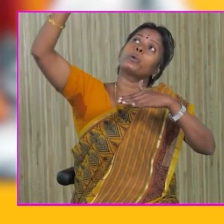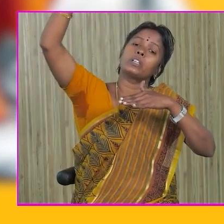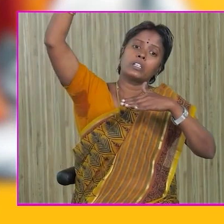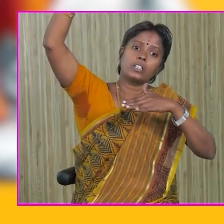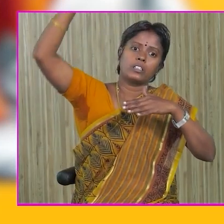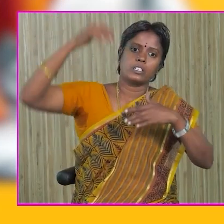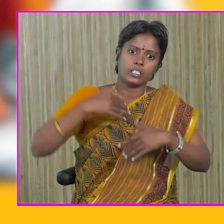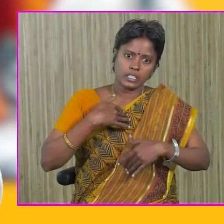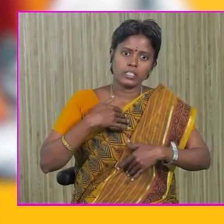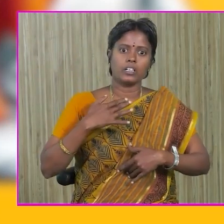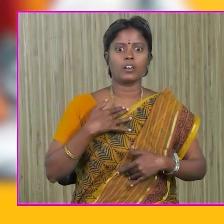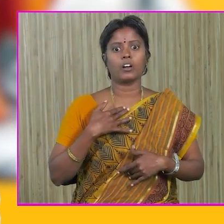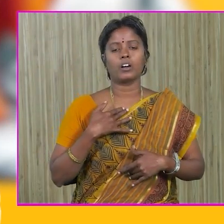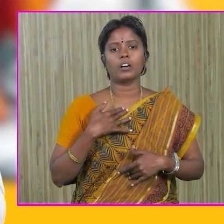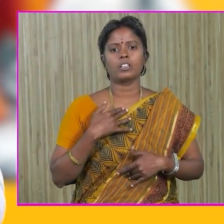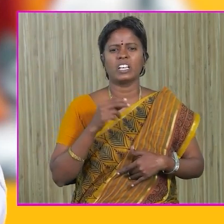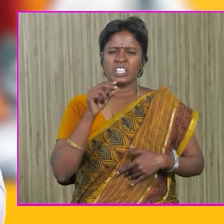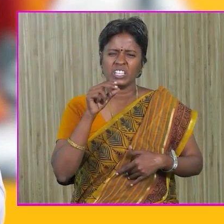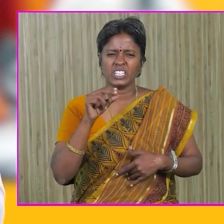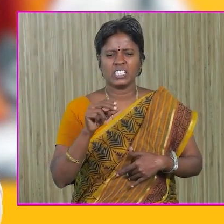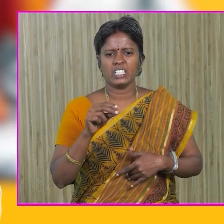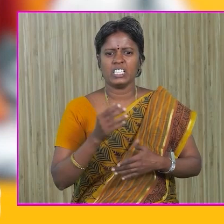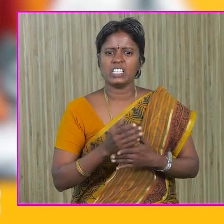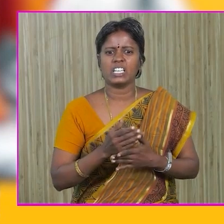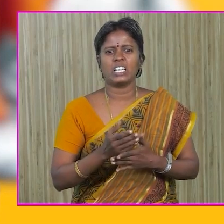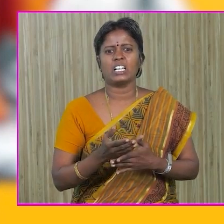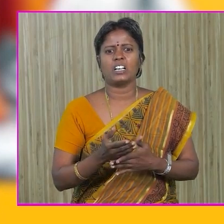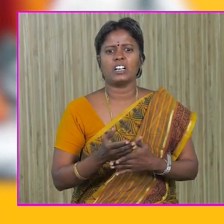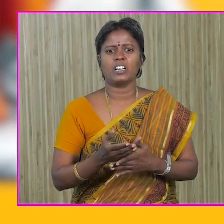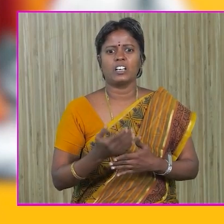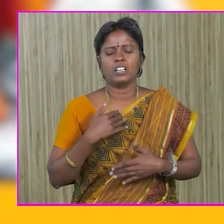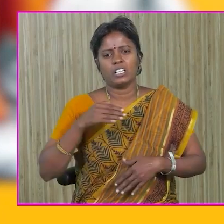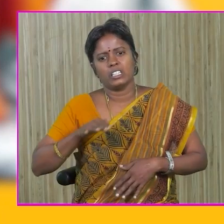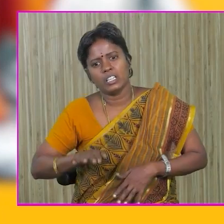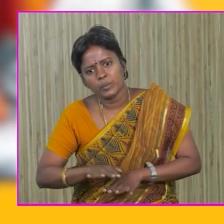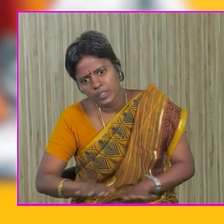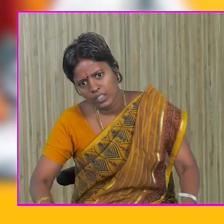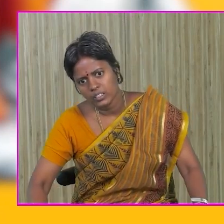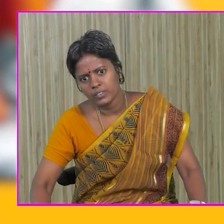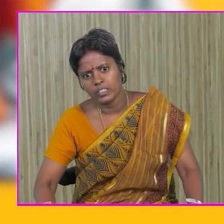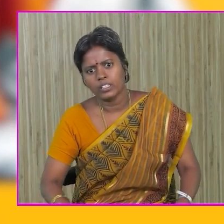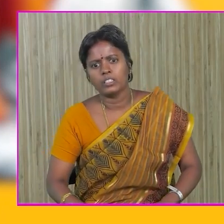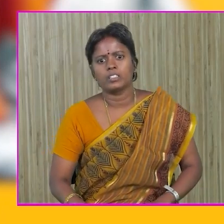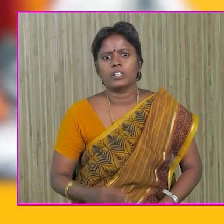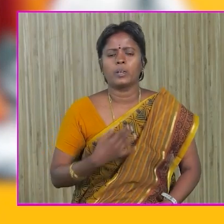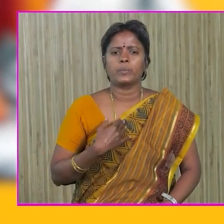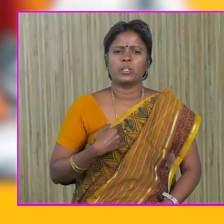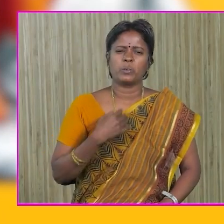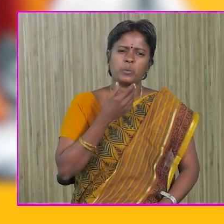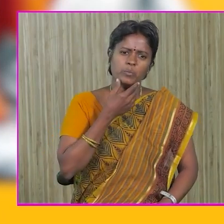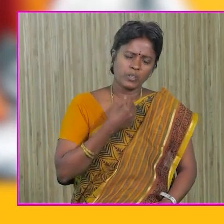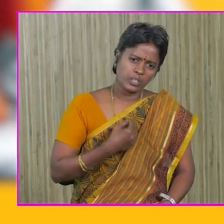இருந்த நான் இந்த சிறிய செயலால் நான் தரம் தாழ்ந்து விட்டேனே என மிகவும் வருந்தி